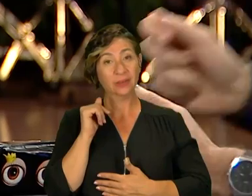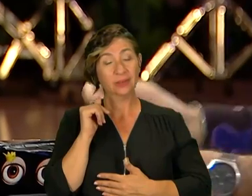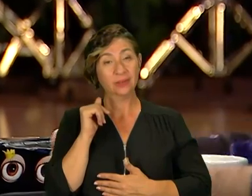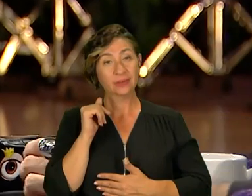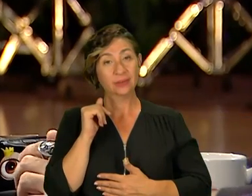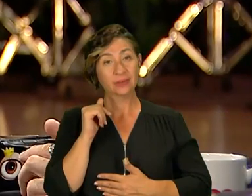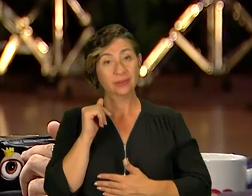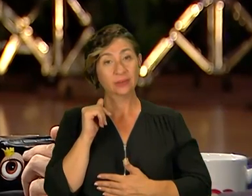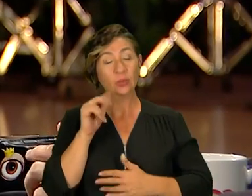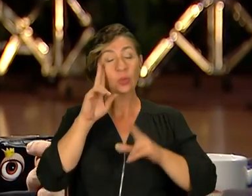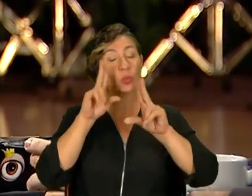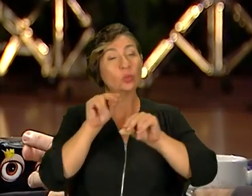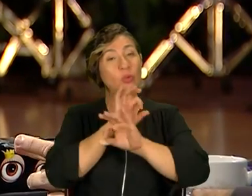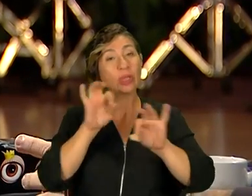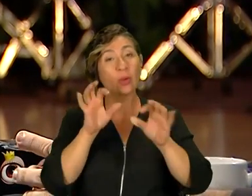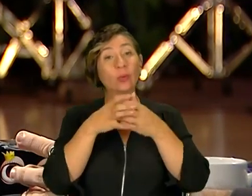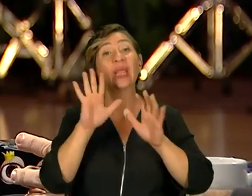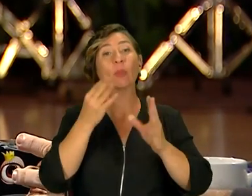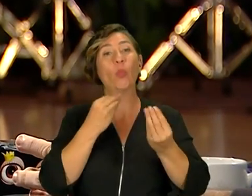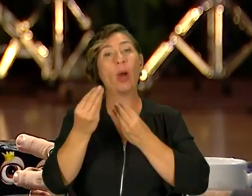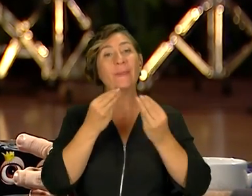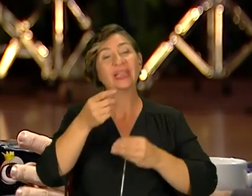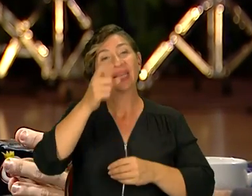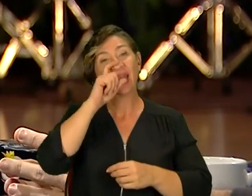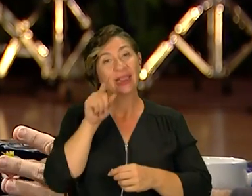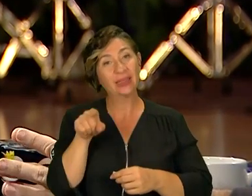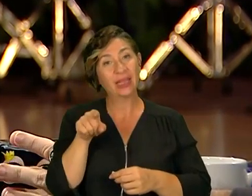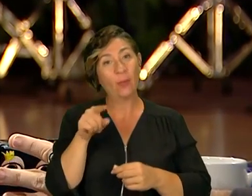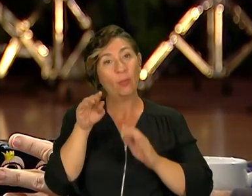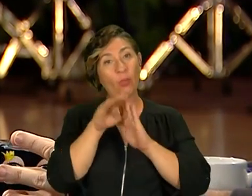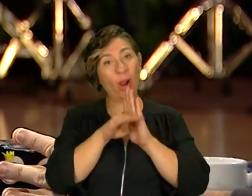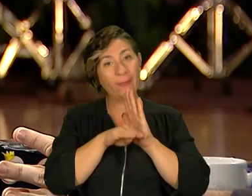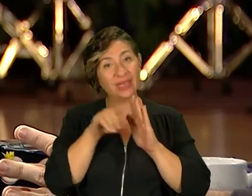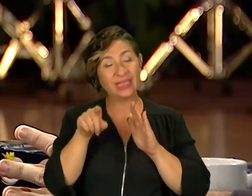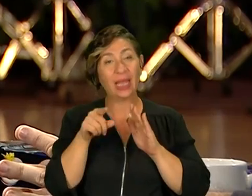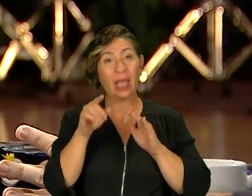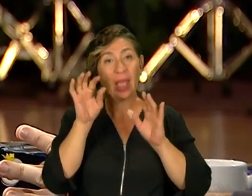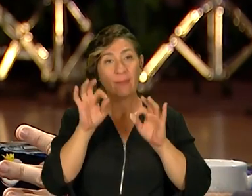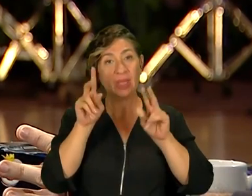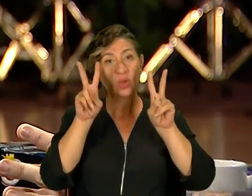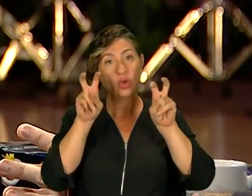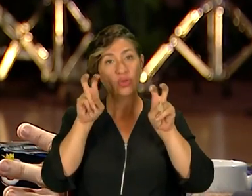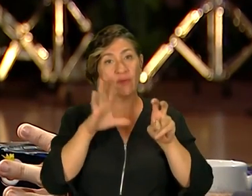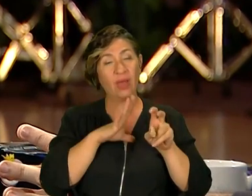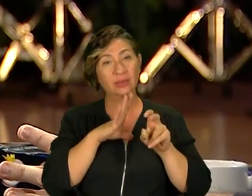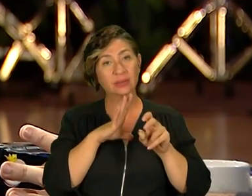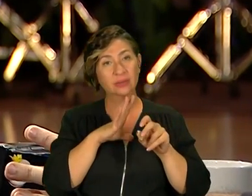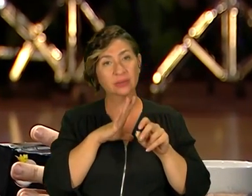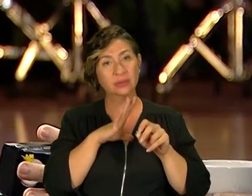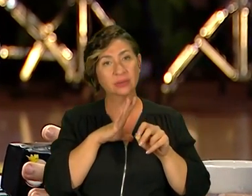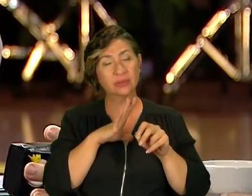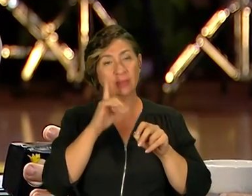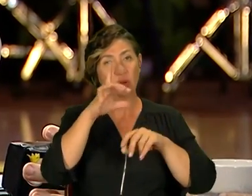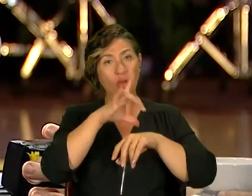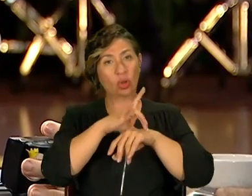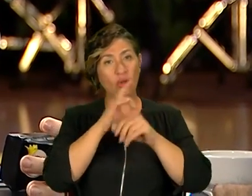bu Uykusuzlar Kulübü değil ama Muhabbet Kralı programlarında ele aldığımız bir konu var. Hatta bir